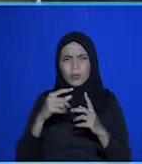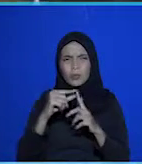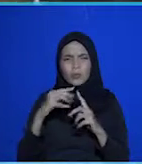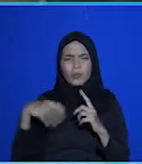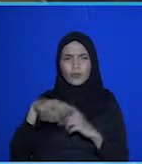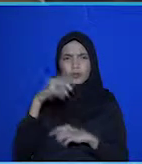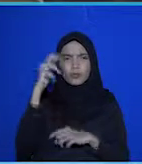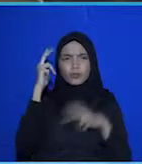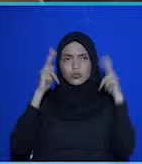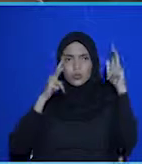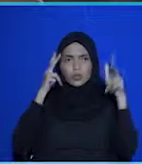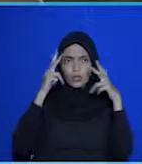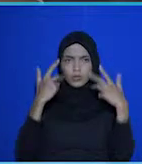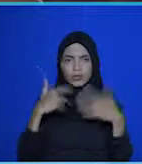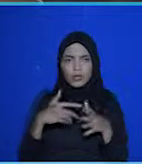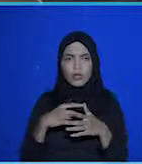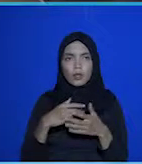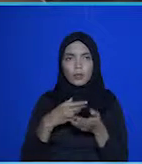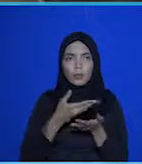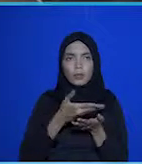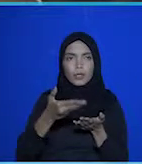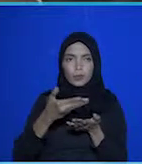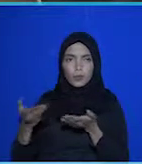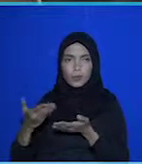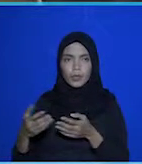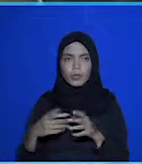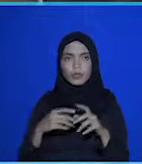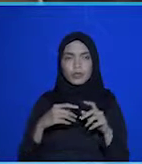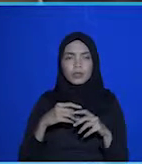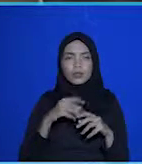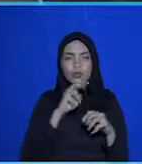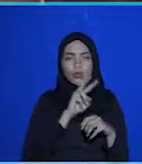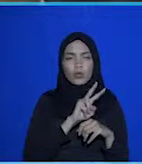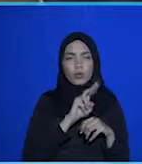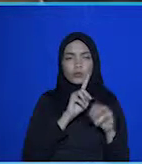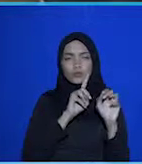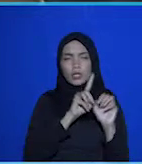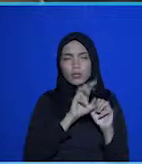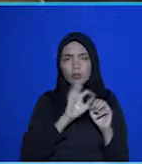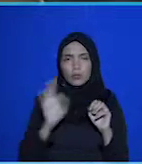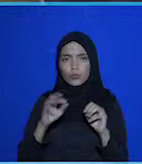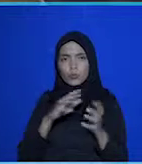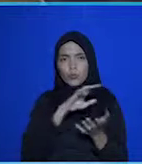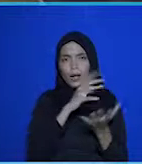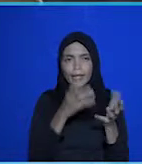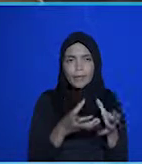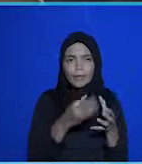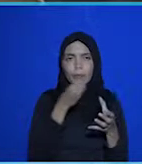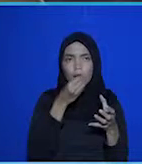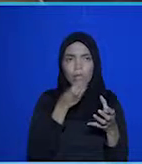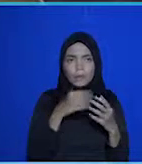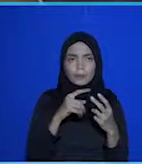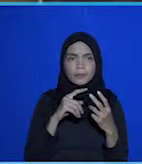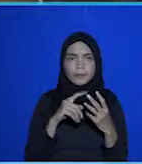pembagian sembako ada 21.000 paket. Kemudian dapur umum lapangan sebanyak 12 titik